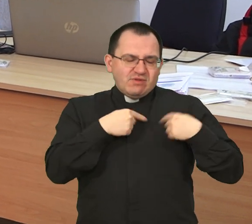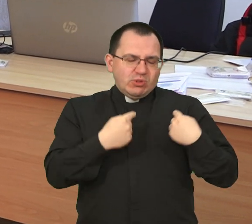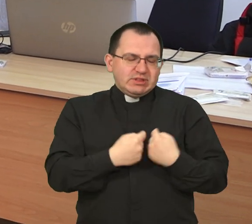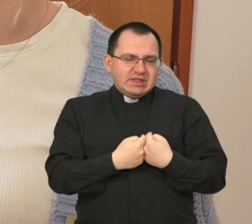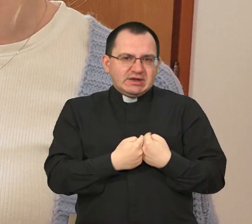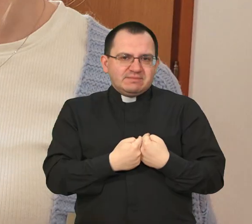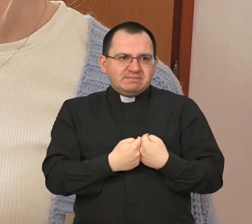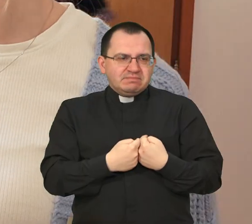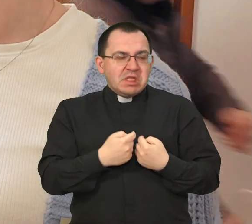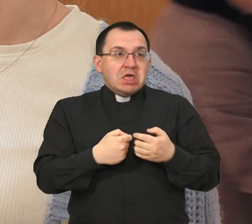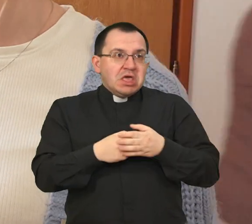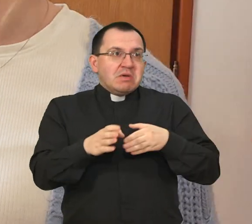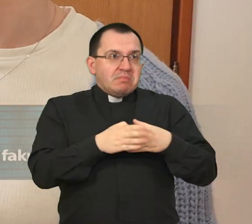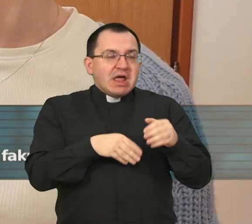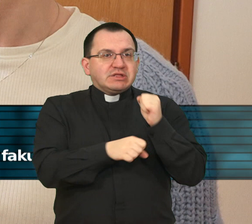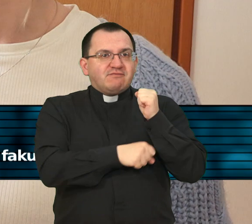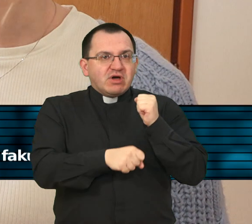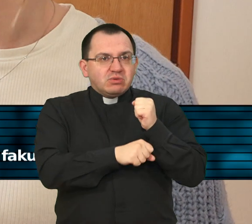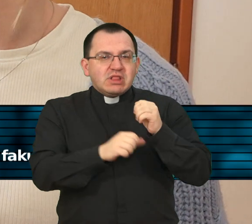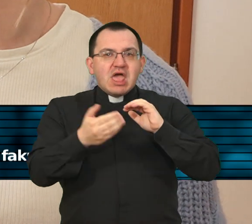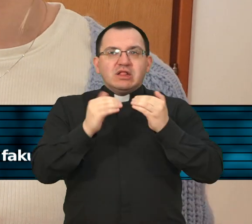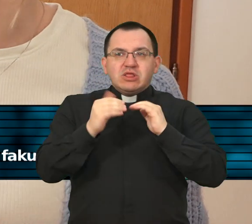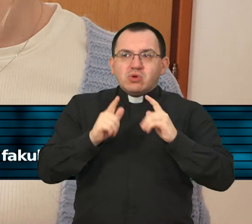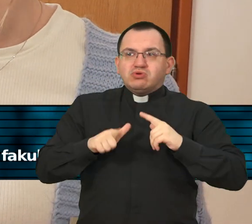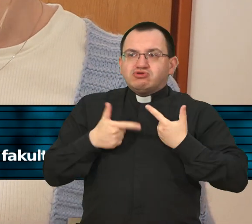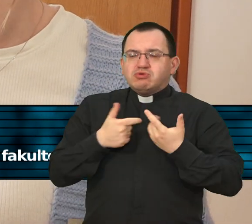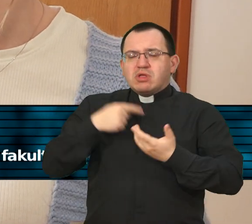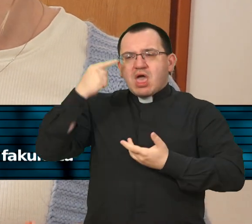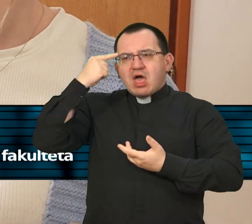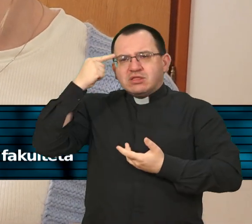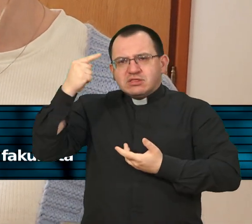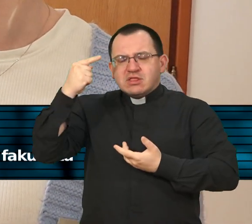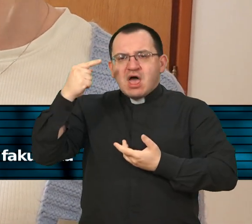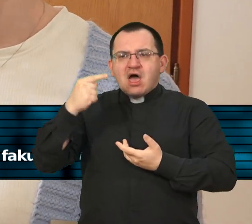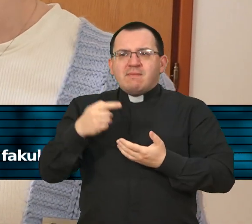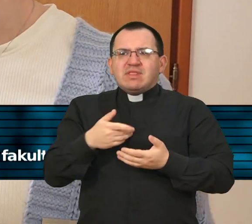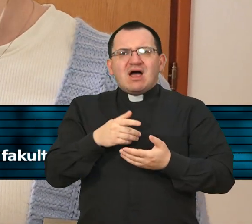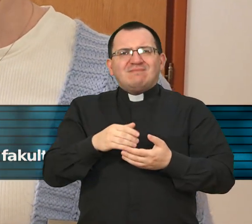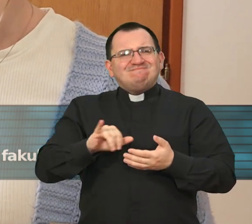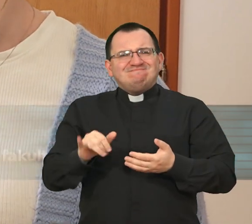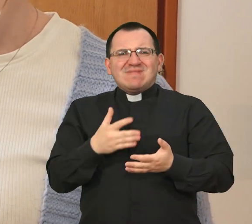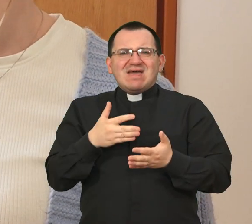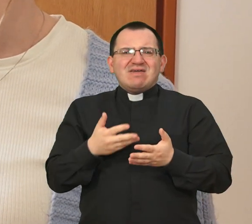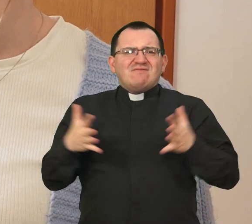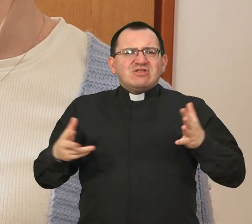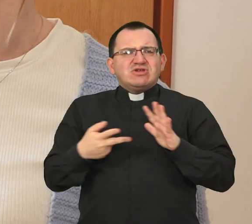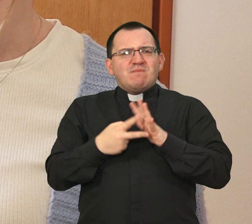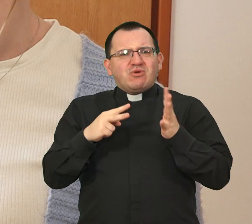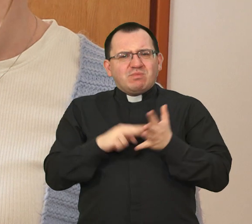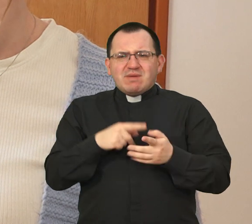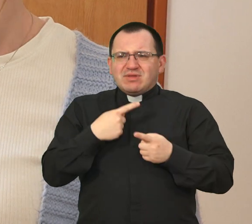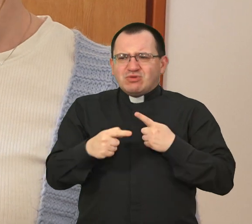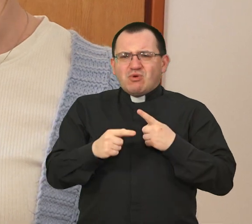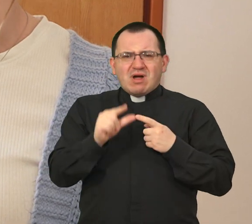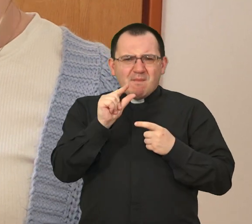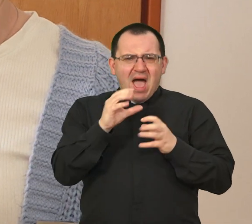I kroz praksu na fakultetu i kroz odnose iz života znam da je najčešći problemi dolaze iz komunikacije i uvijek sam htjela